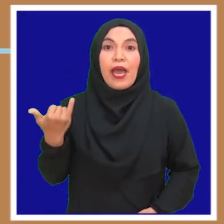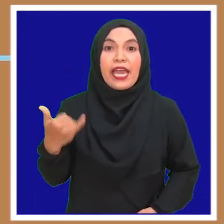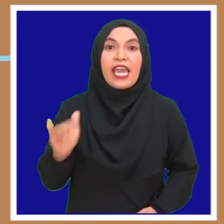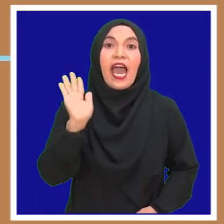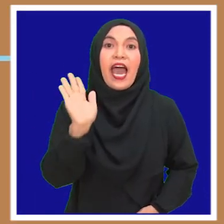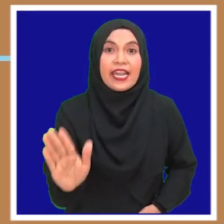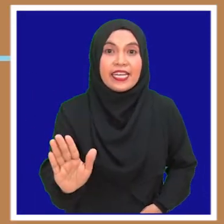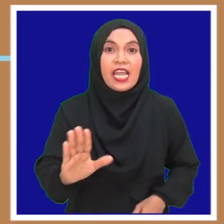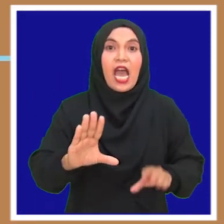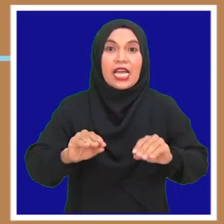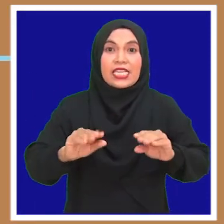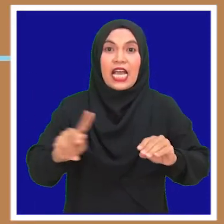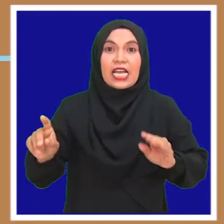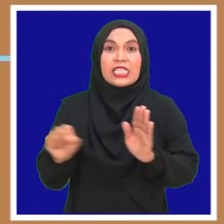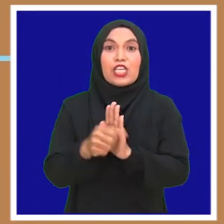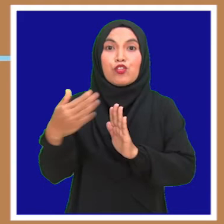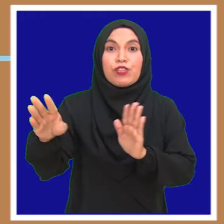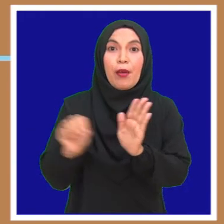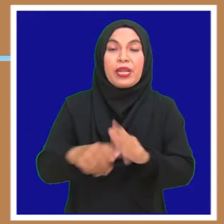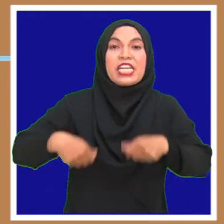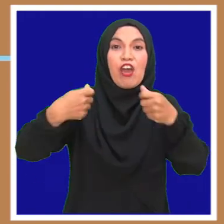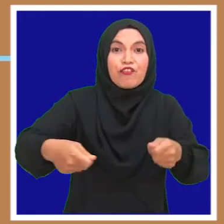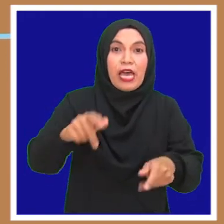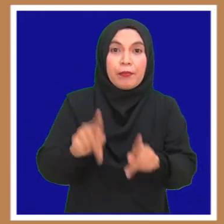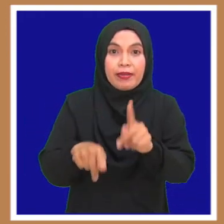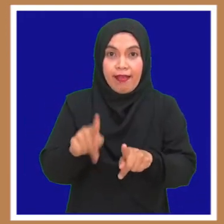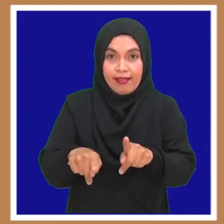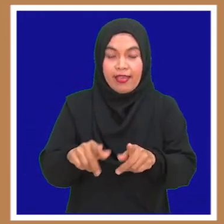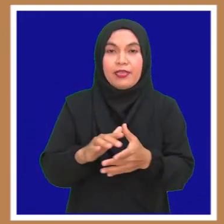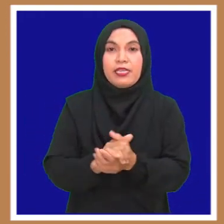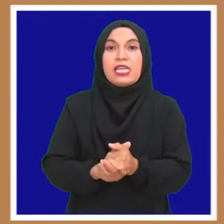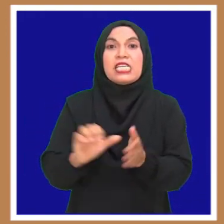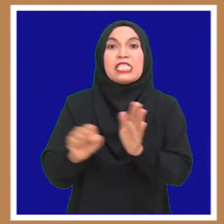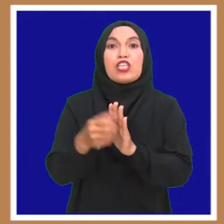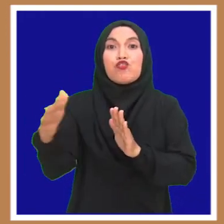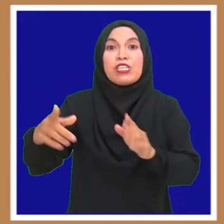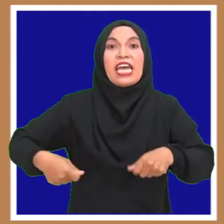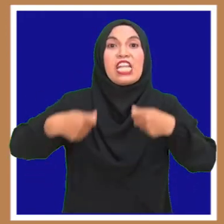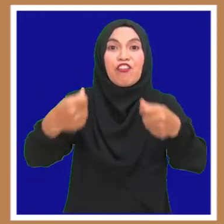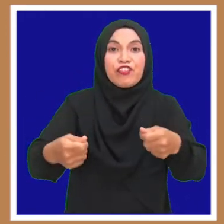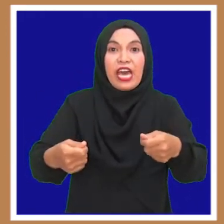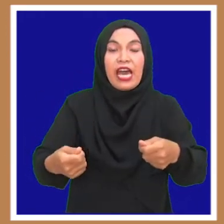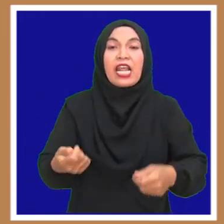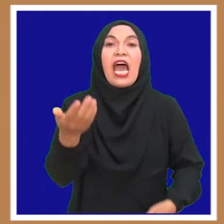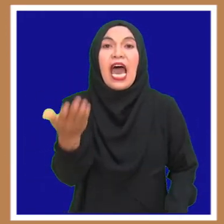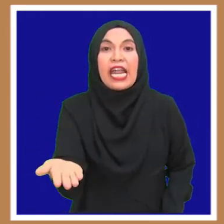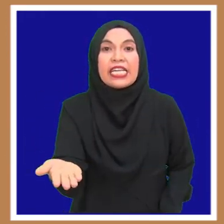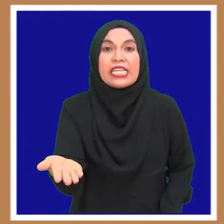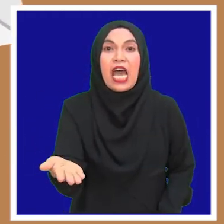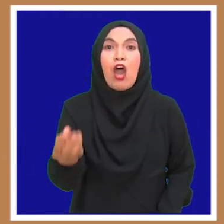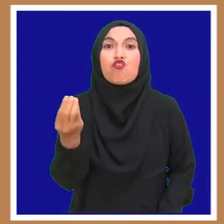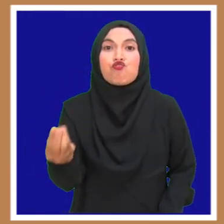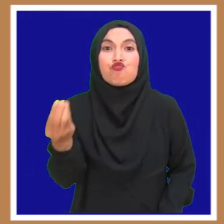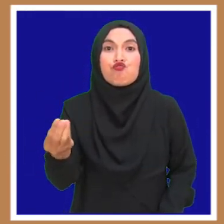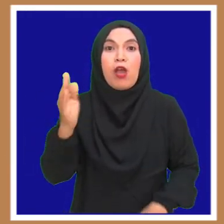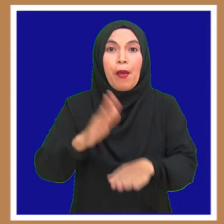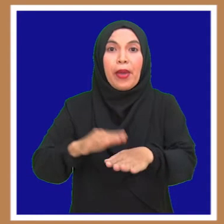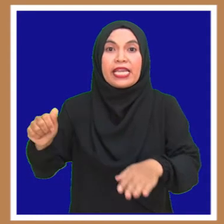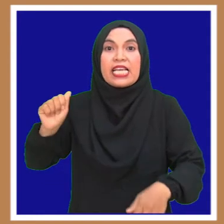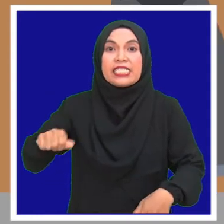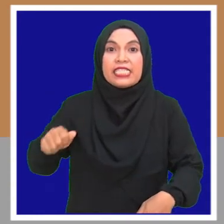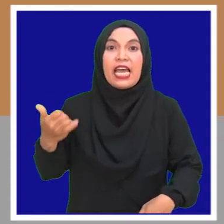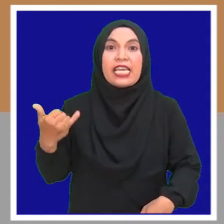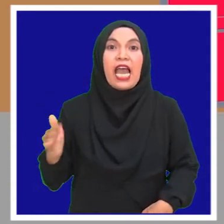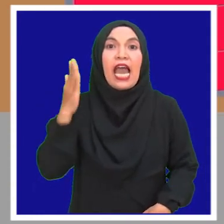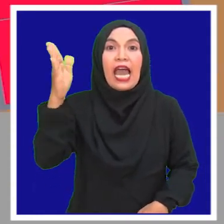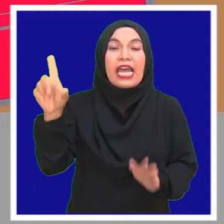Apa yang Anda lakukan setelah mendaftar perkara? Setelah perkara didaftarkan, Anda cukup menunggu panggilan sidang yang akan